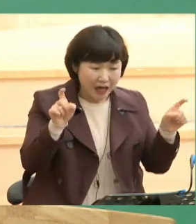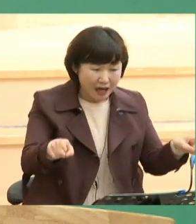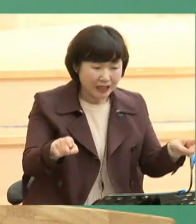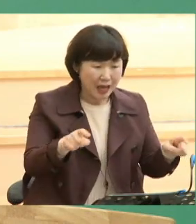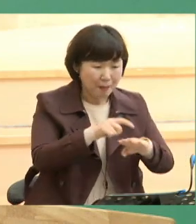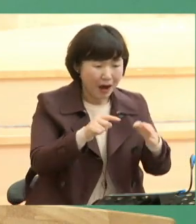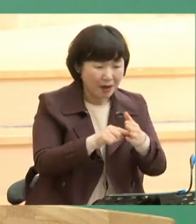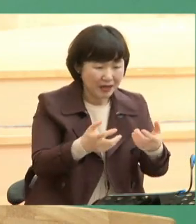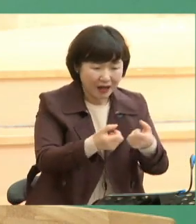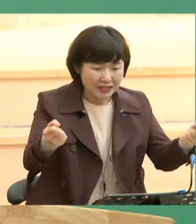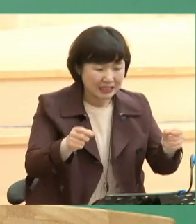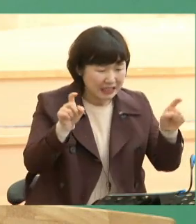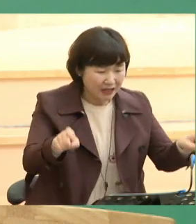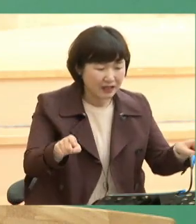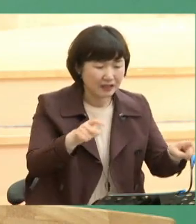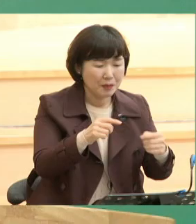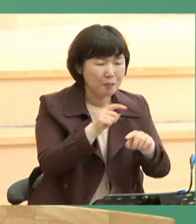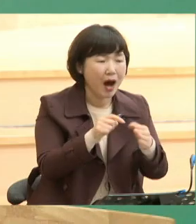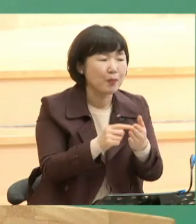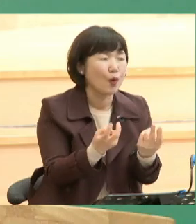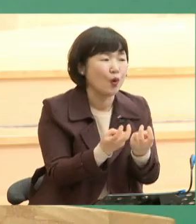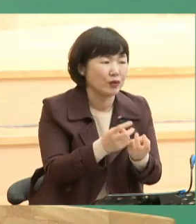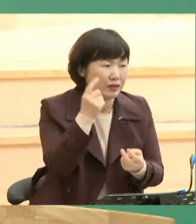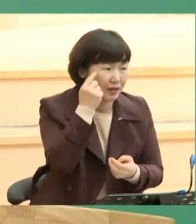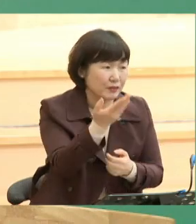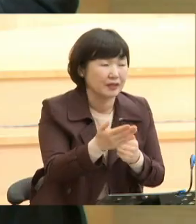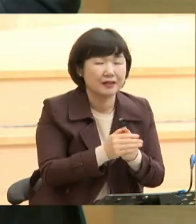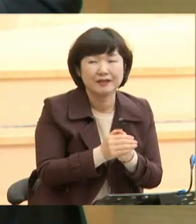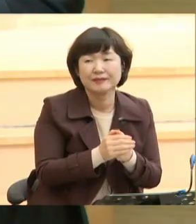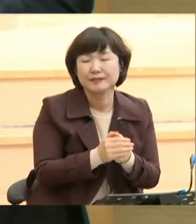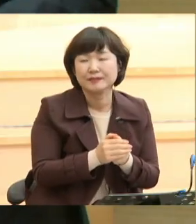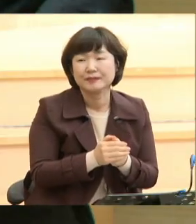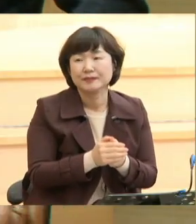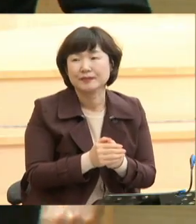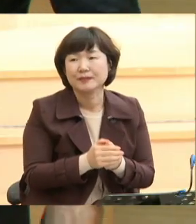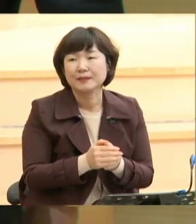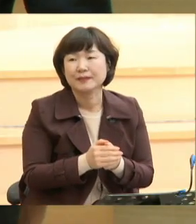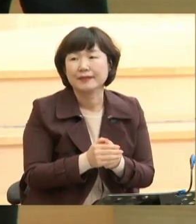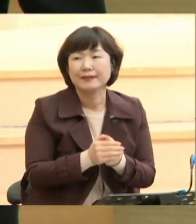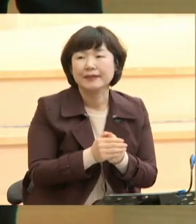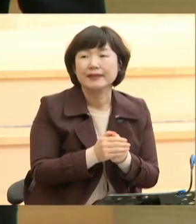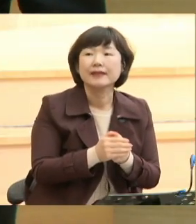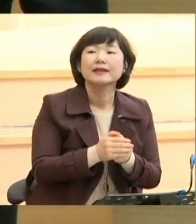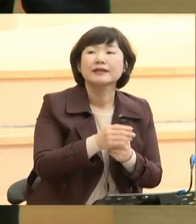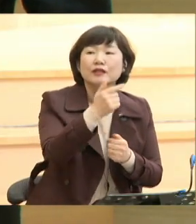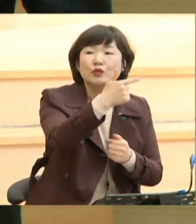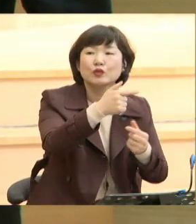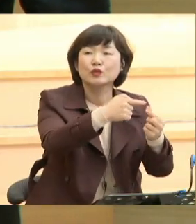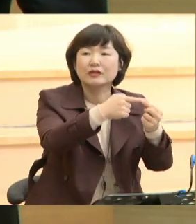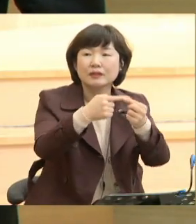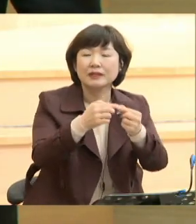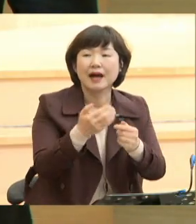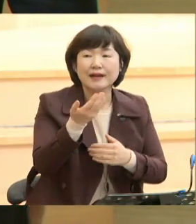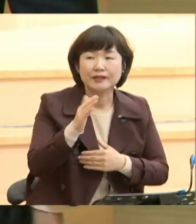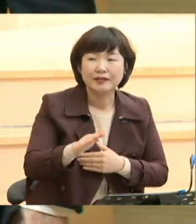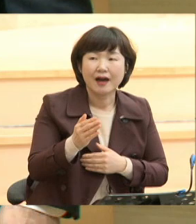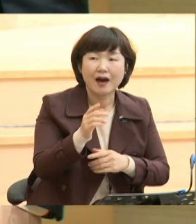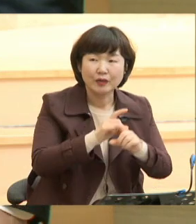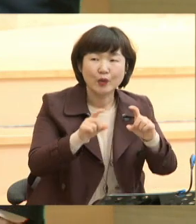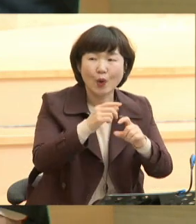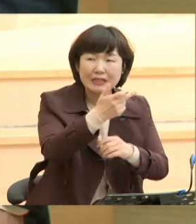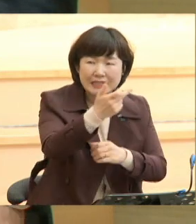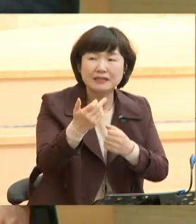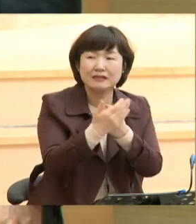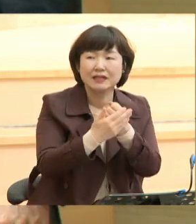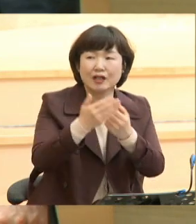하나로 모을 수 있는가 이것 역시도 올 봄 물이 얘기에 6절 말씀 여러분이 있습니다 그러나 같이 시장 그런